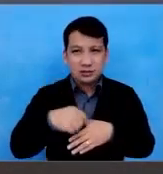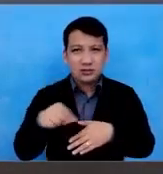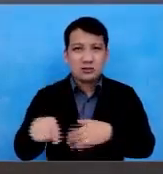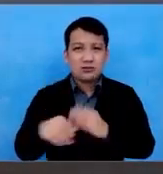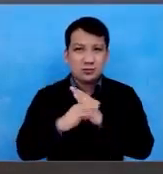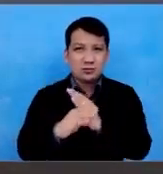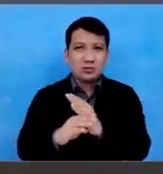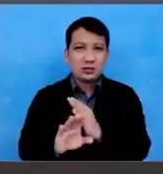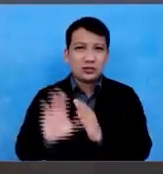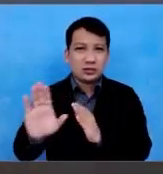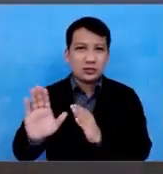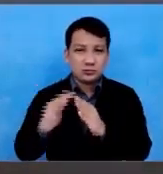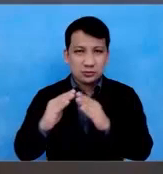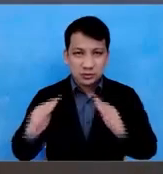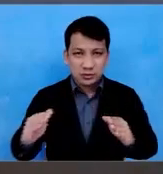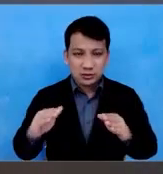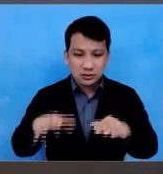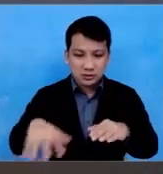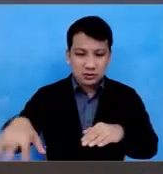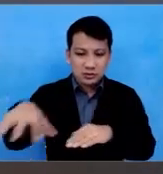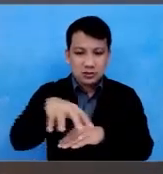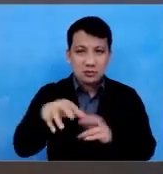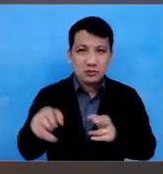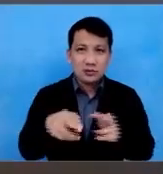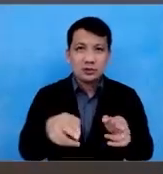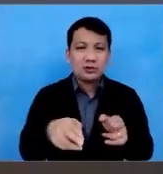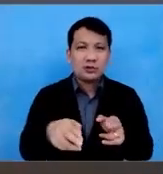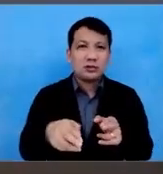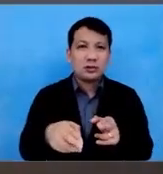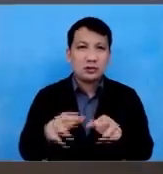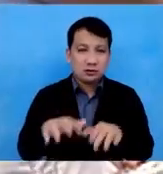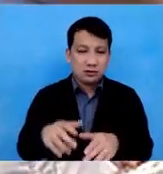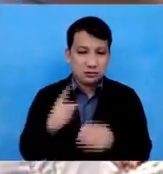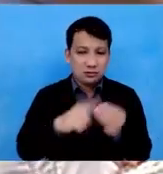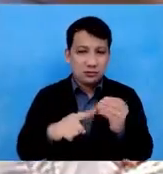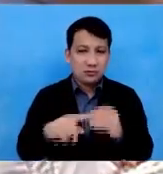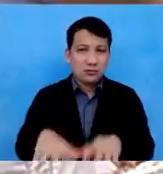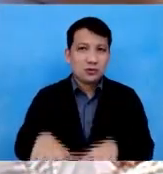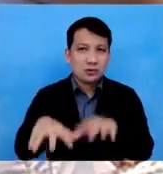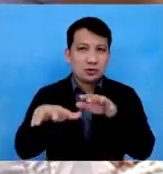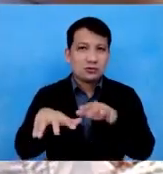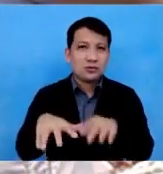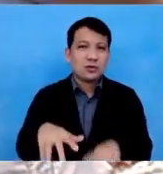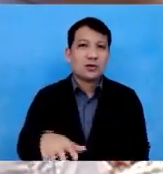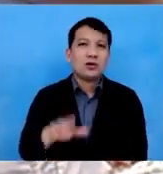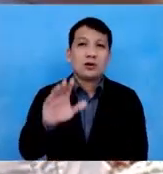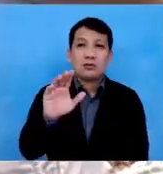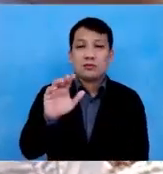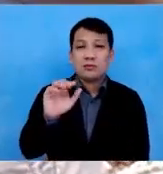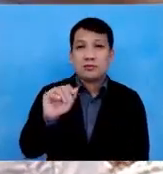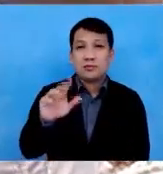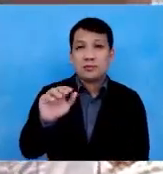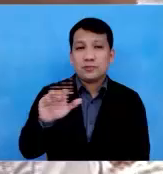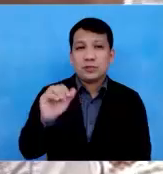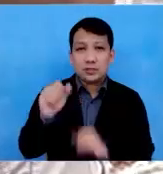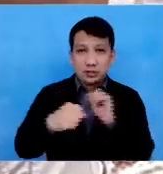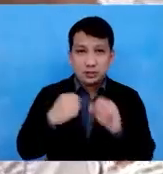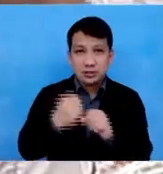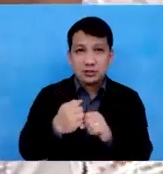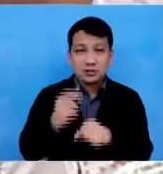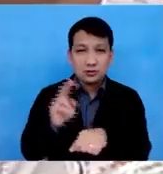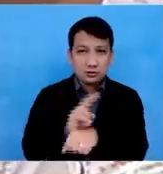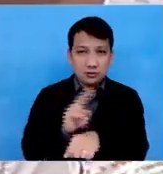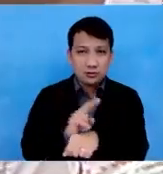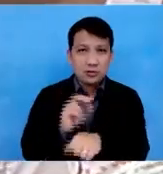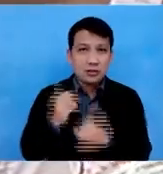mga naninirahan sa paligid ng Simway River laban sa baha. Nasa 15 taon na napapakinabangan ng mga taga-Sultan Kudarat itong dike. At